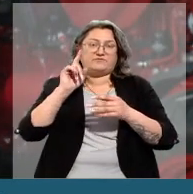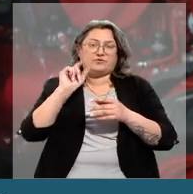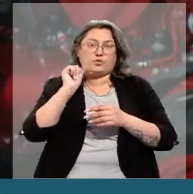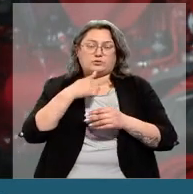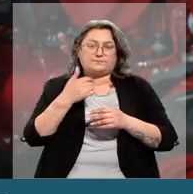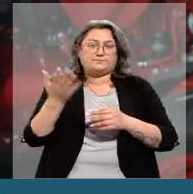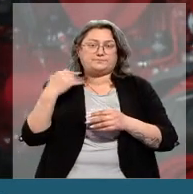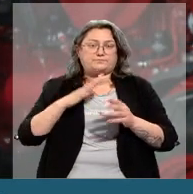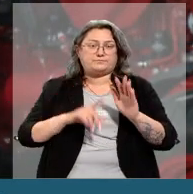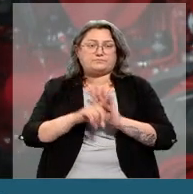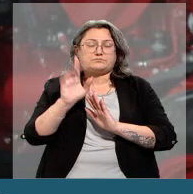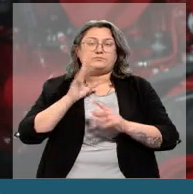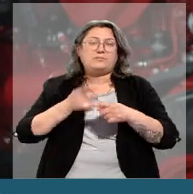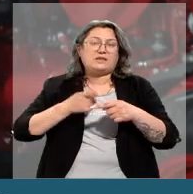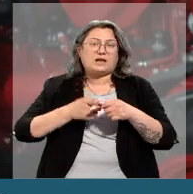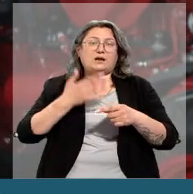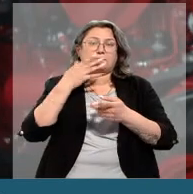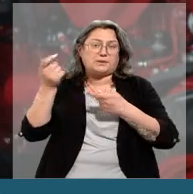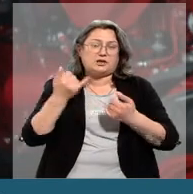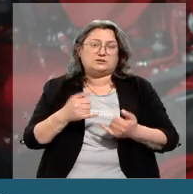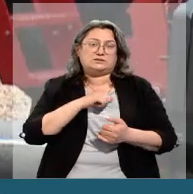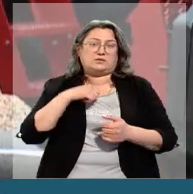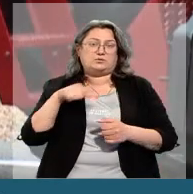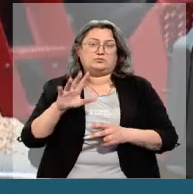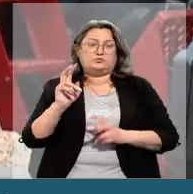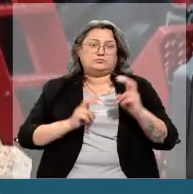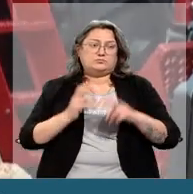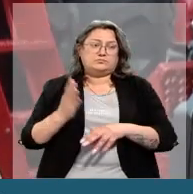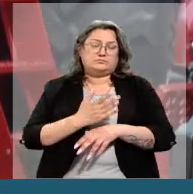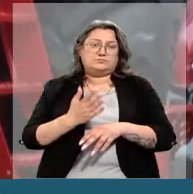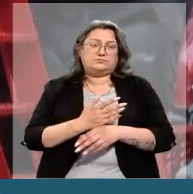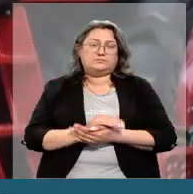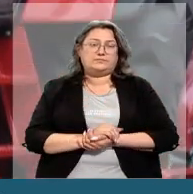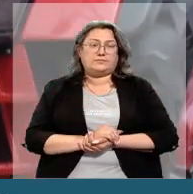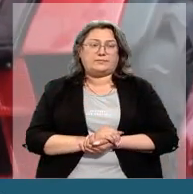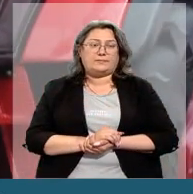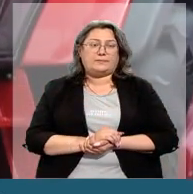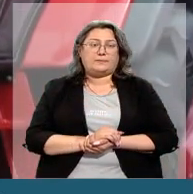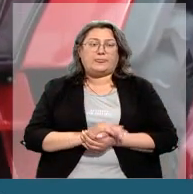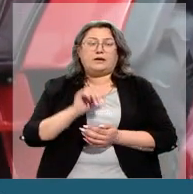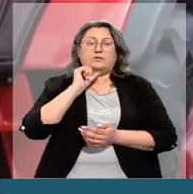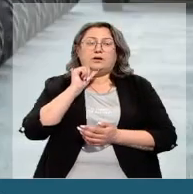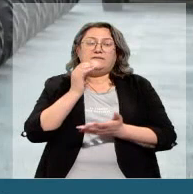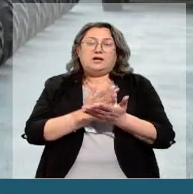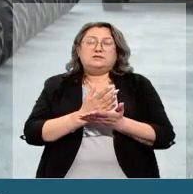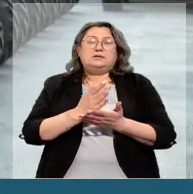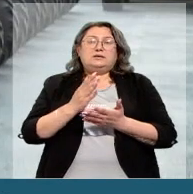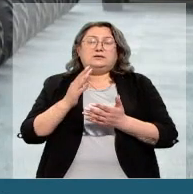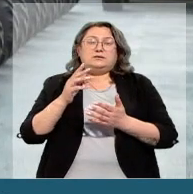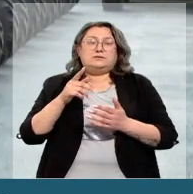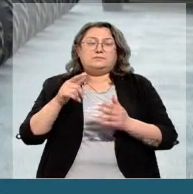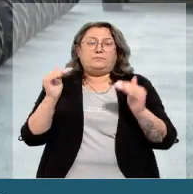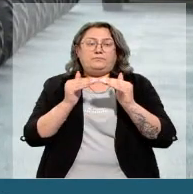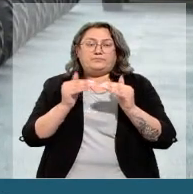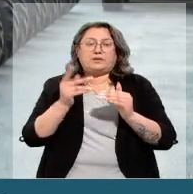сол бөлшектерді өзіміз өндірді, қолға алдық. Қостанай шетел инвесторлар үшін тиімді стратегиялық әріптес